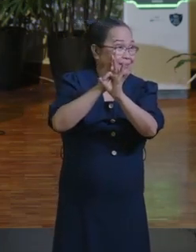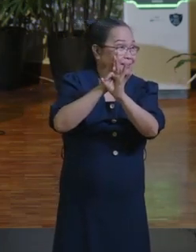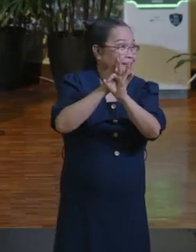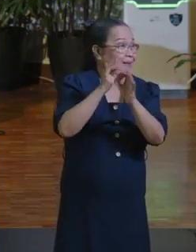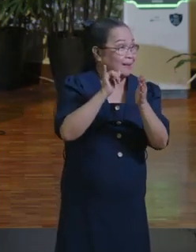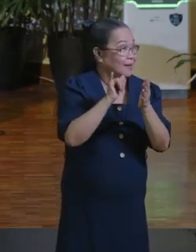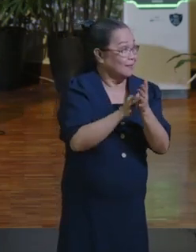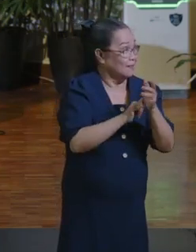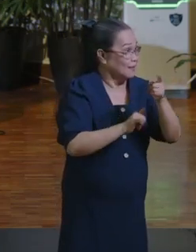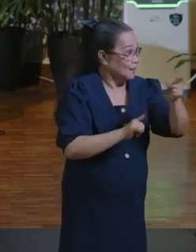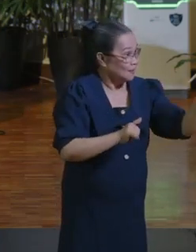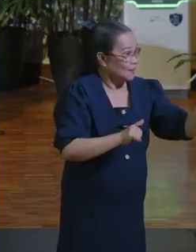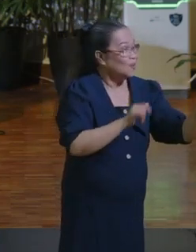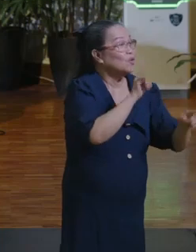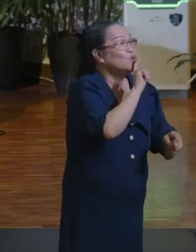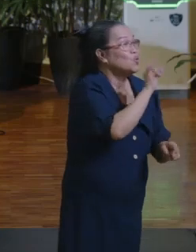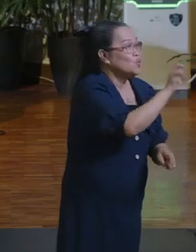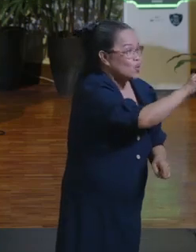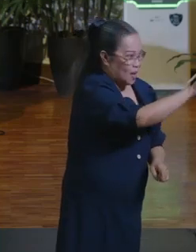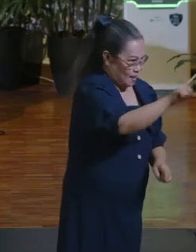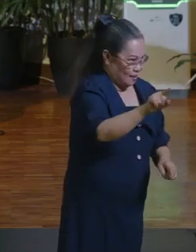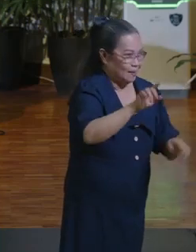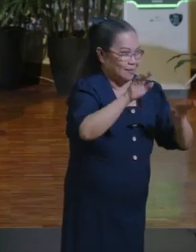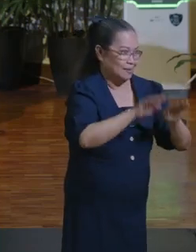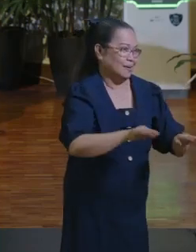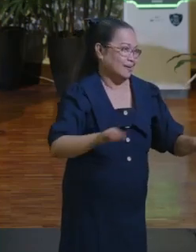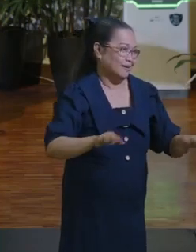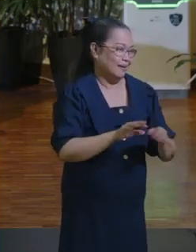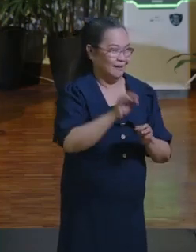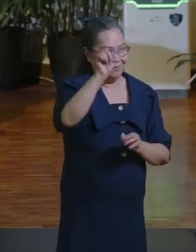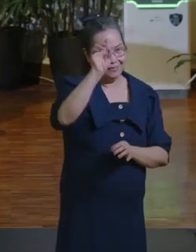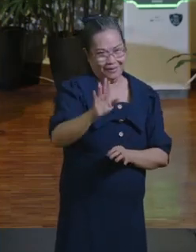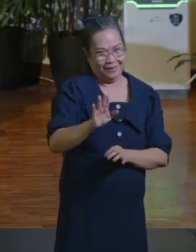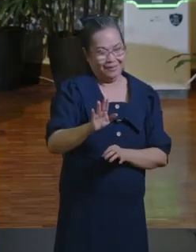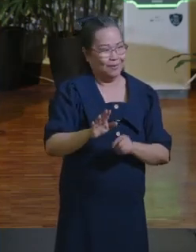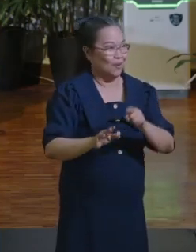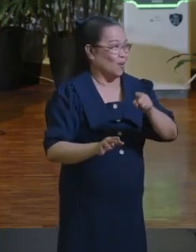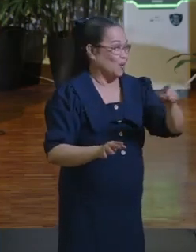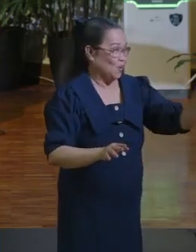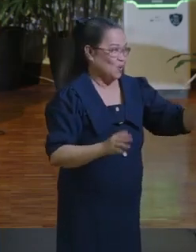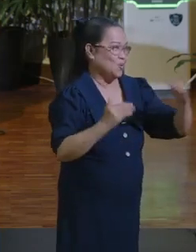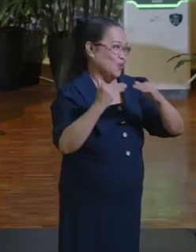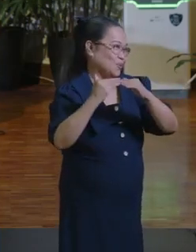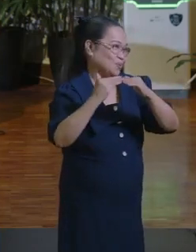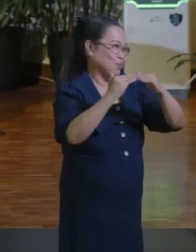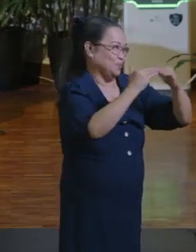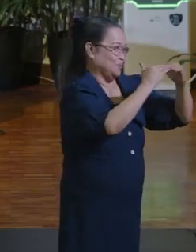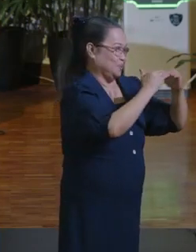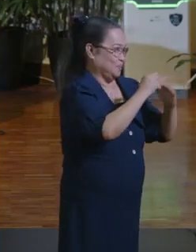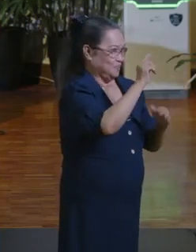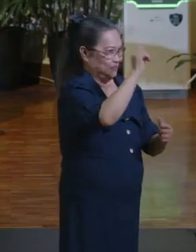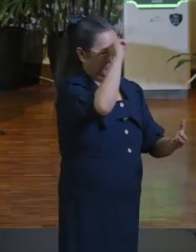ang totoo, you are sons of God. Hindi lang kayo sons of God, you are one with all believers.